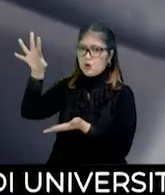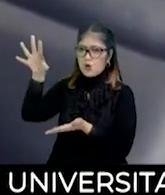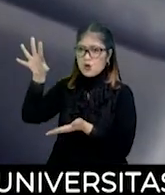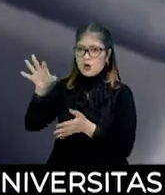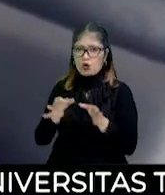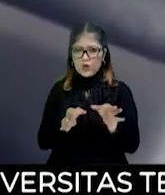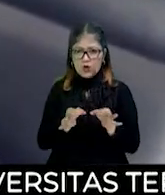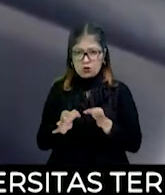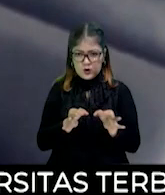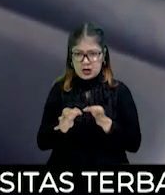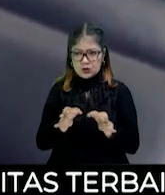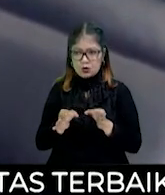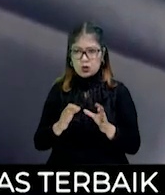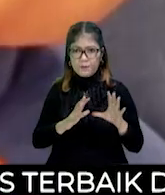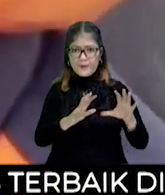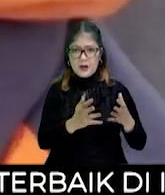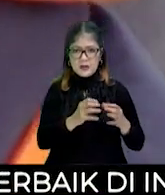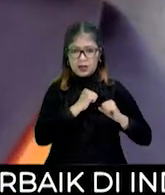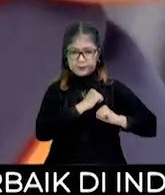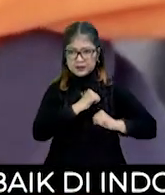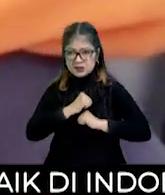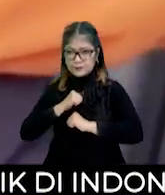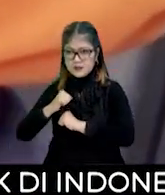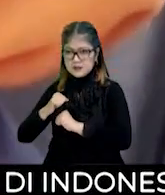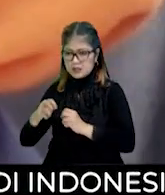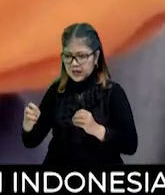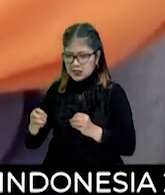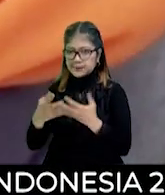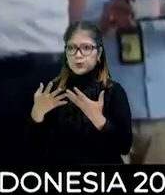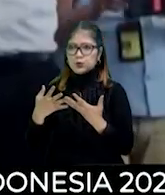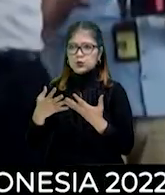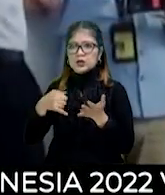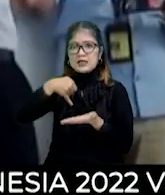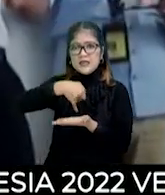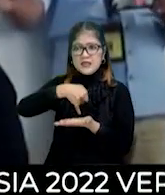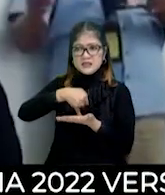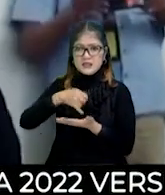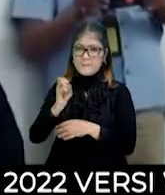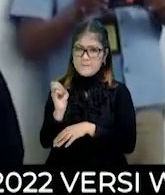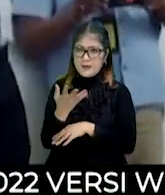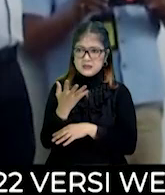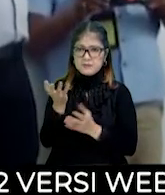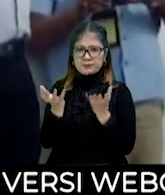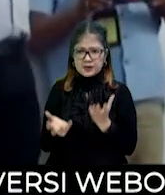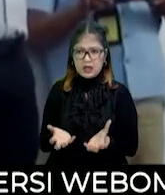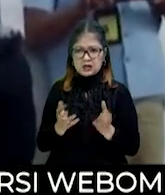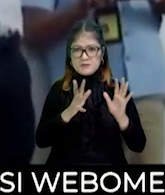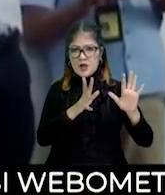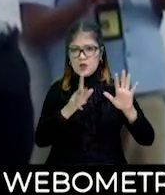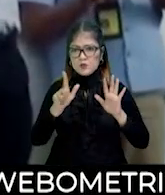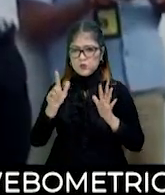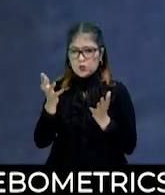Namu. Setelah dicek, ternyata tas yang ditemukan Dewi berisi perhiasan emas seberat 97 gram.